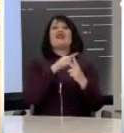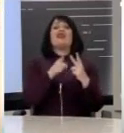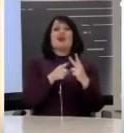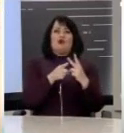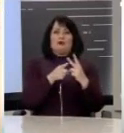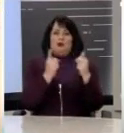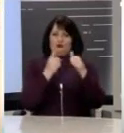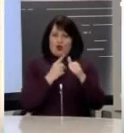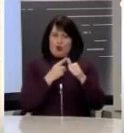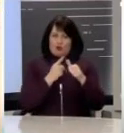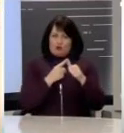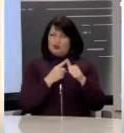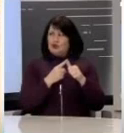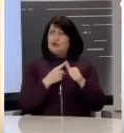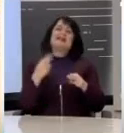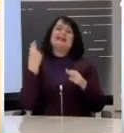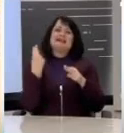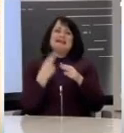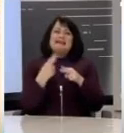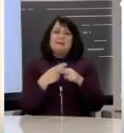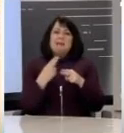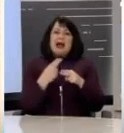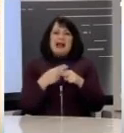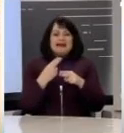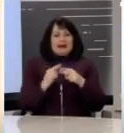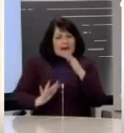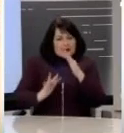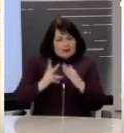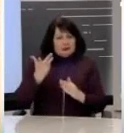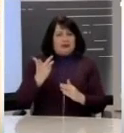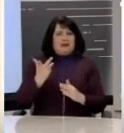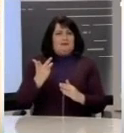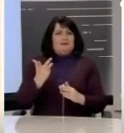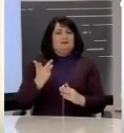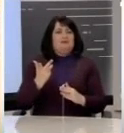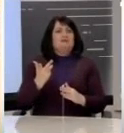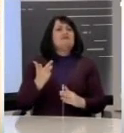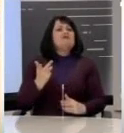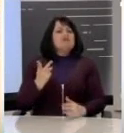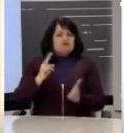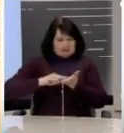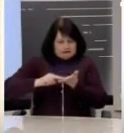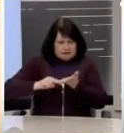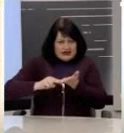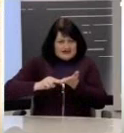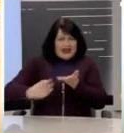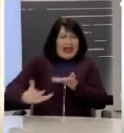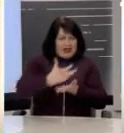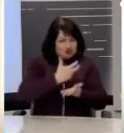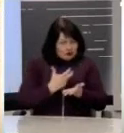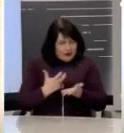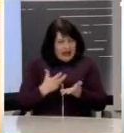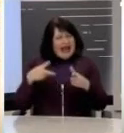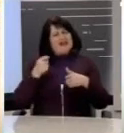Πρώτον, η σημαντική βελτίωση του αποτελέσματος των οργανισμών κοινωνικής ασφάλισης, το όσο σκέλος των εσόδων,